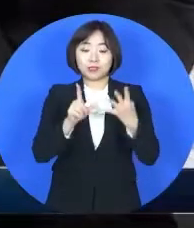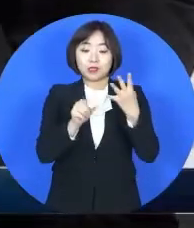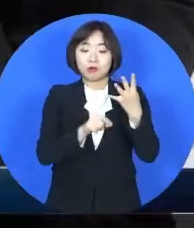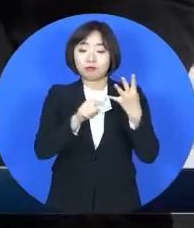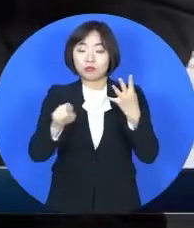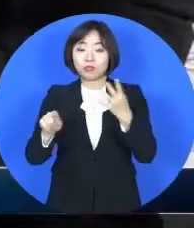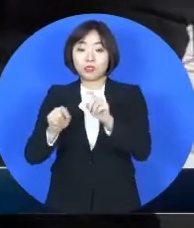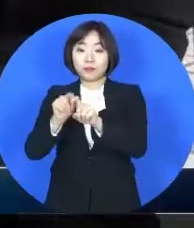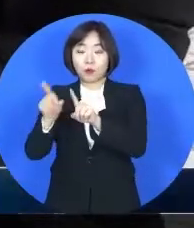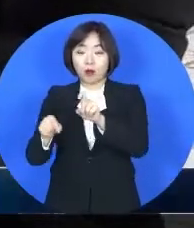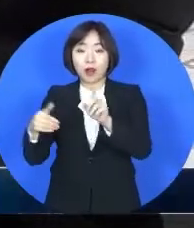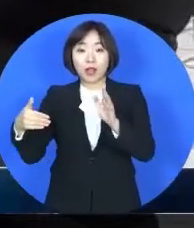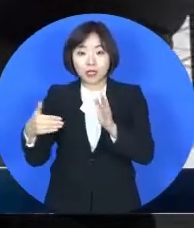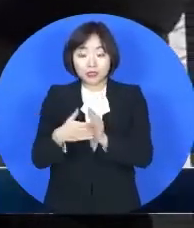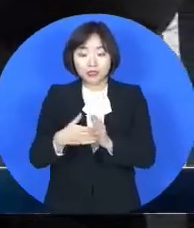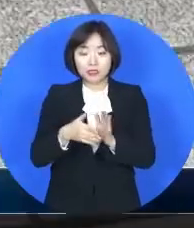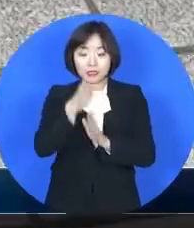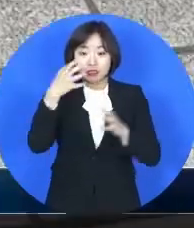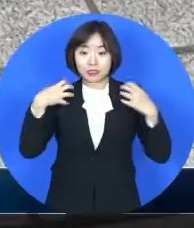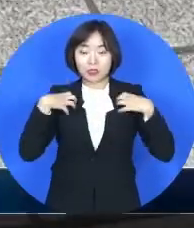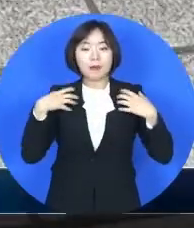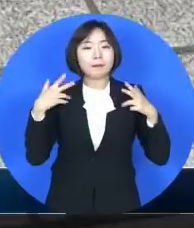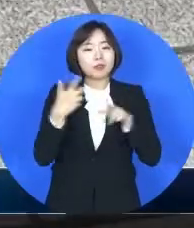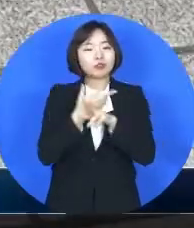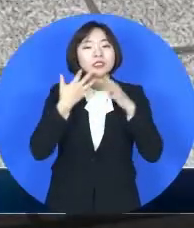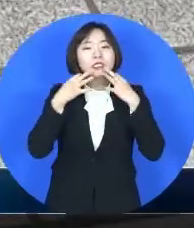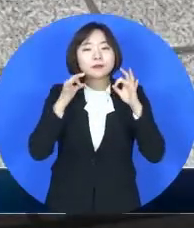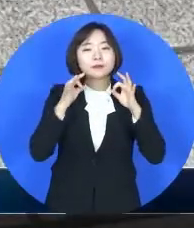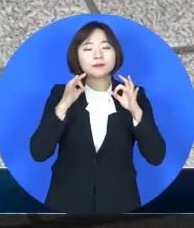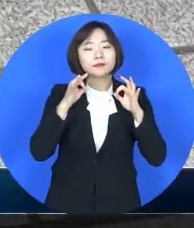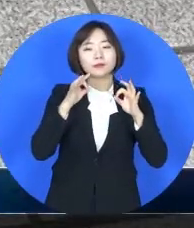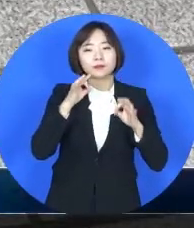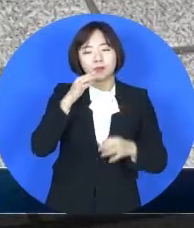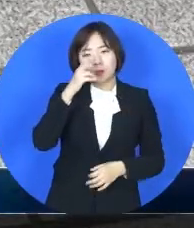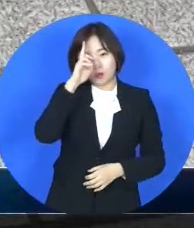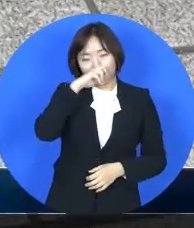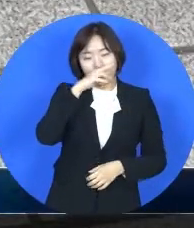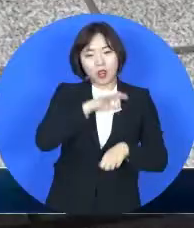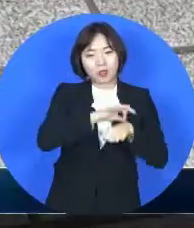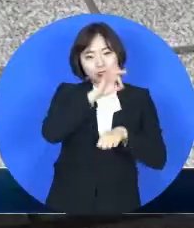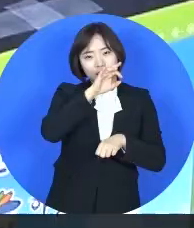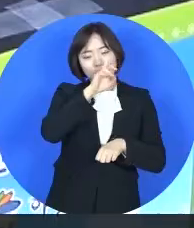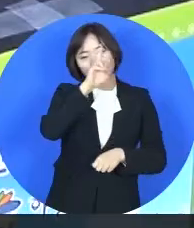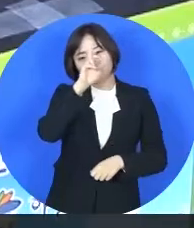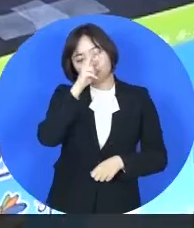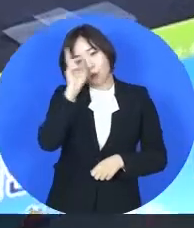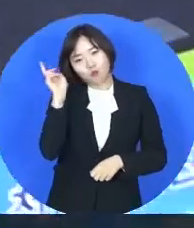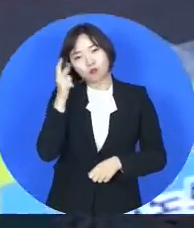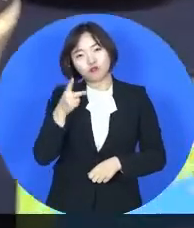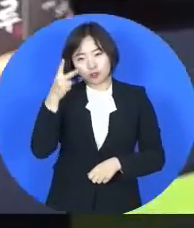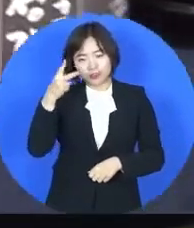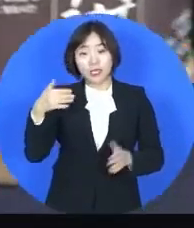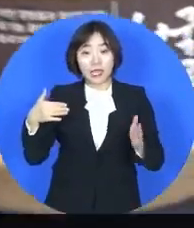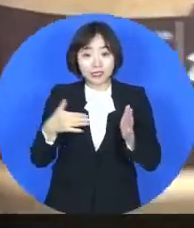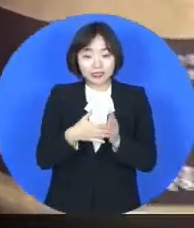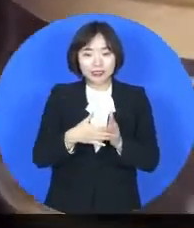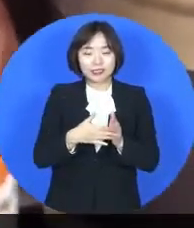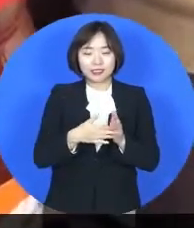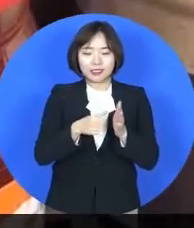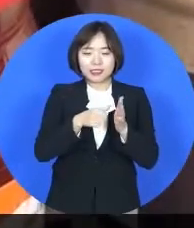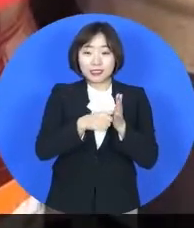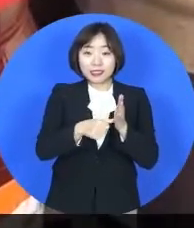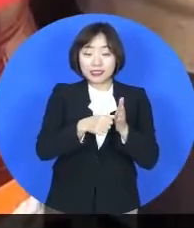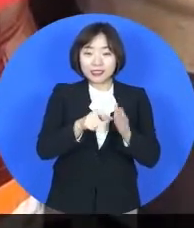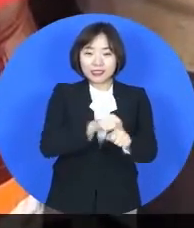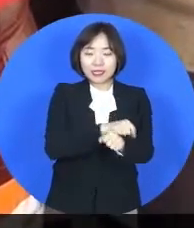4월부터 11월까지 시청 민원동 앞에서는 매주 금요일 오전 10시에서 오후 2시까지 지역 내에서 생산되는